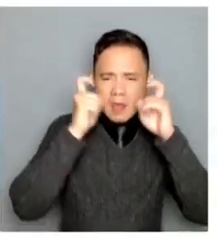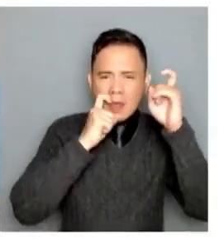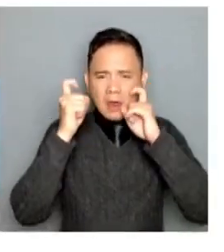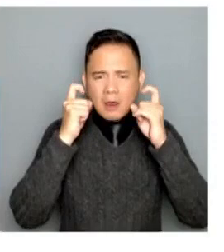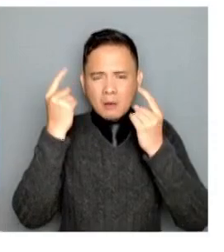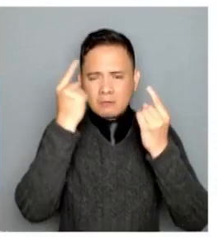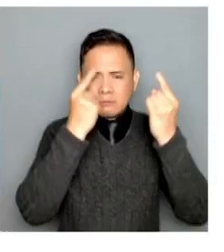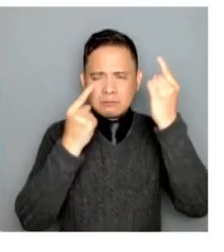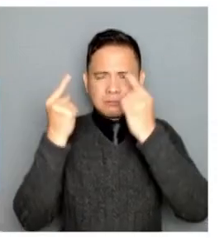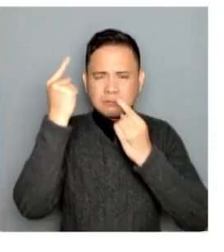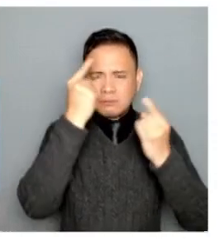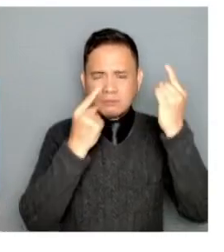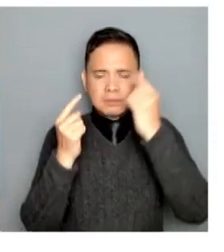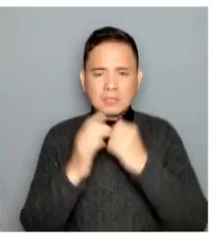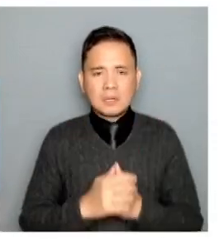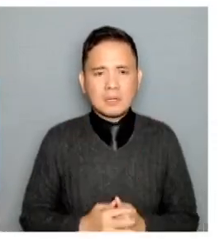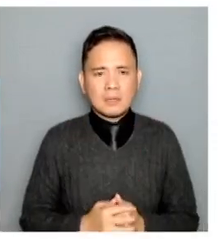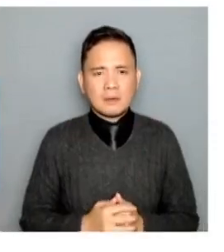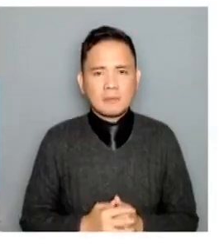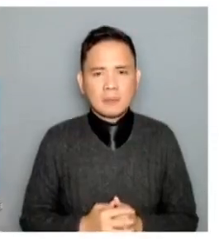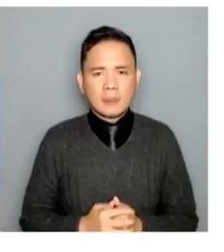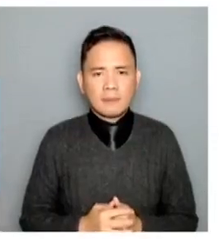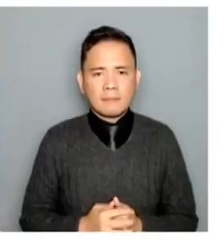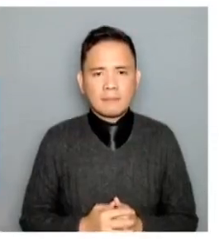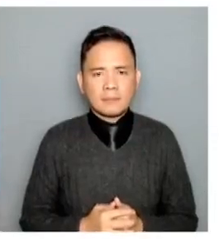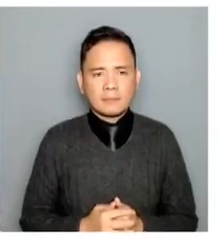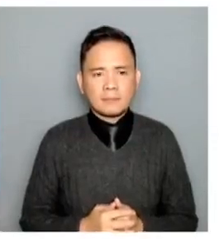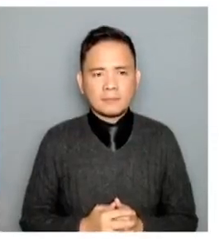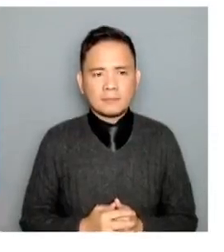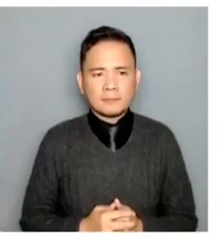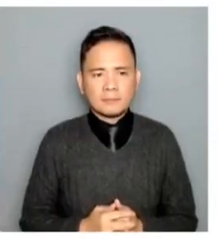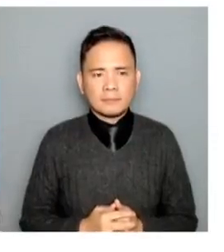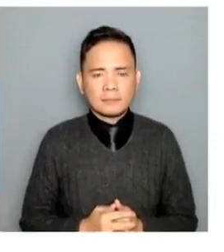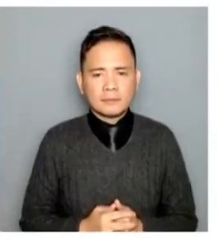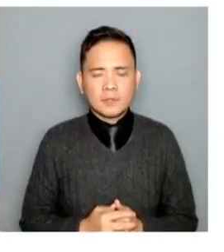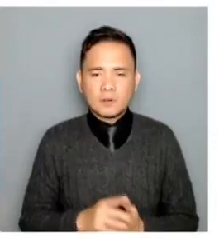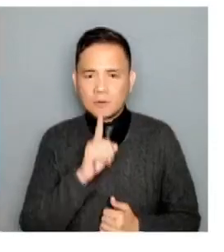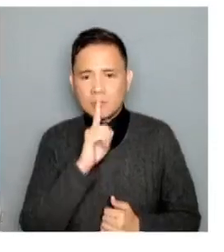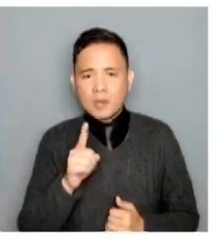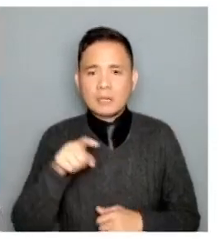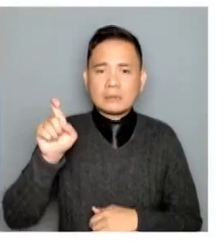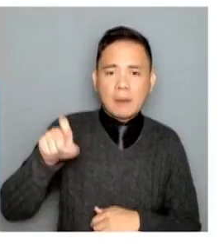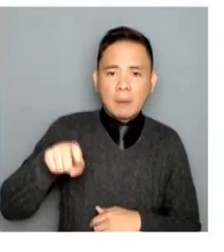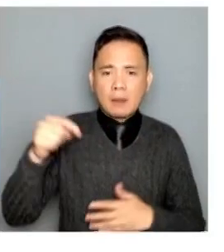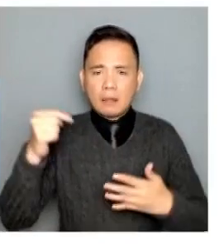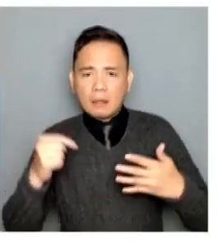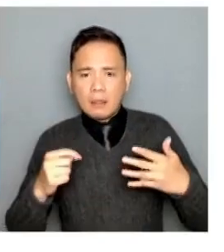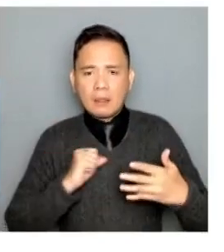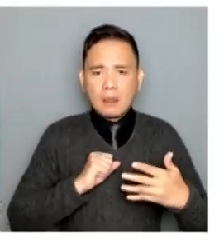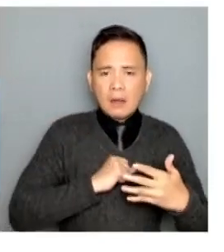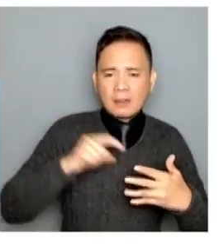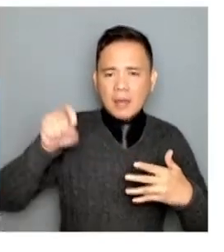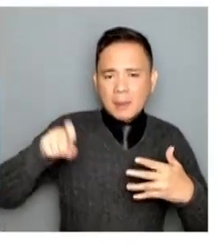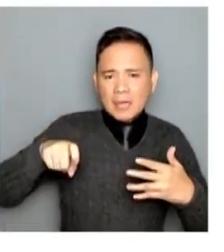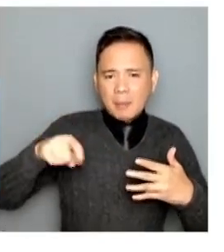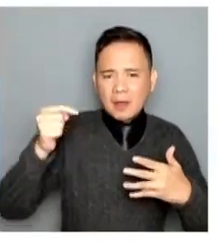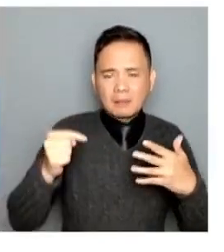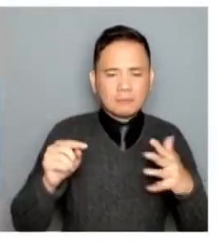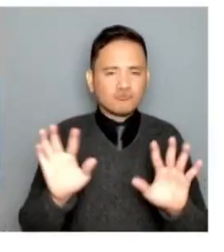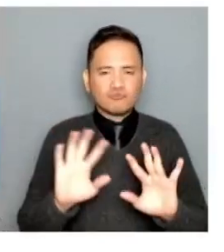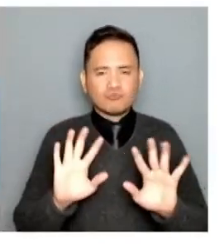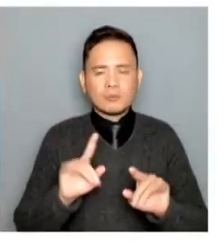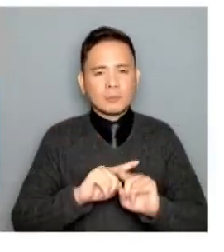Fox. Hindi yung, dapat nandito sa senator, ganyan. Iba po yung itsura nila eh, kasi alam ko yung